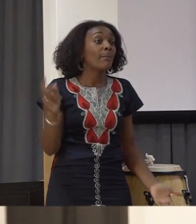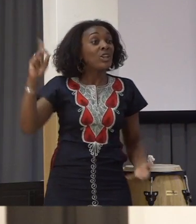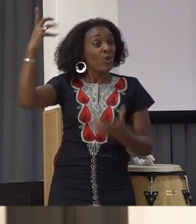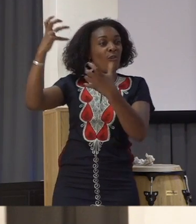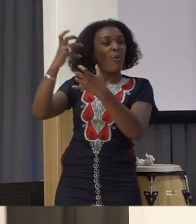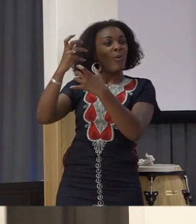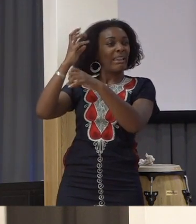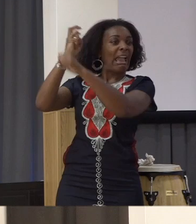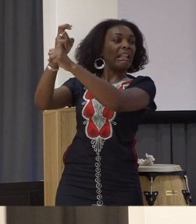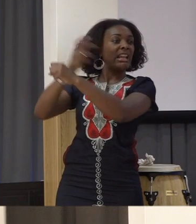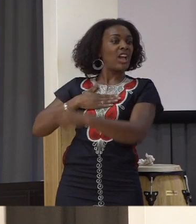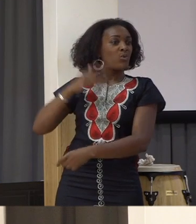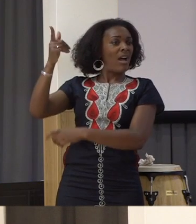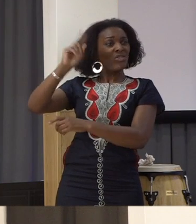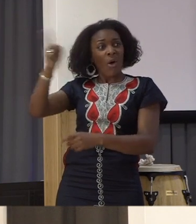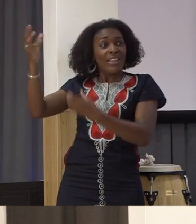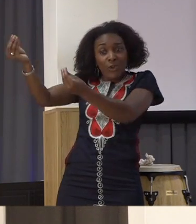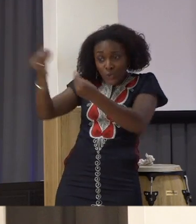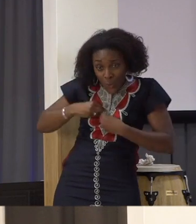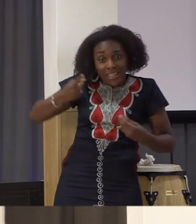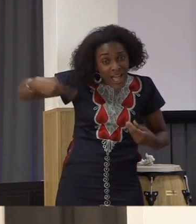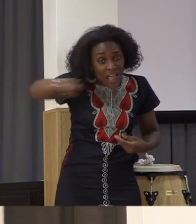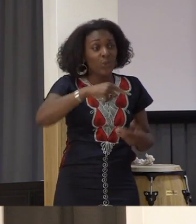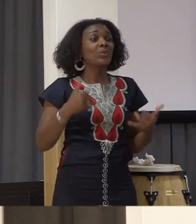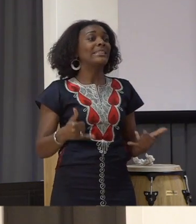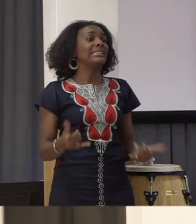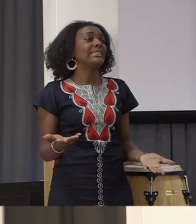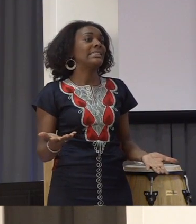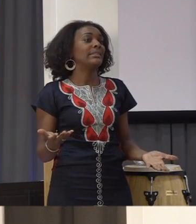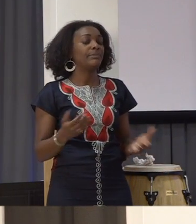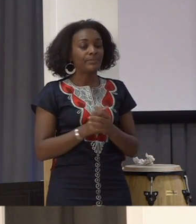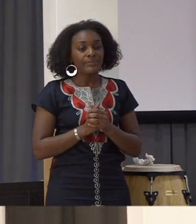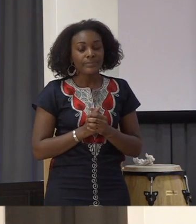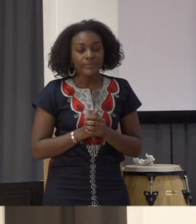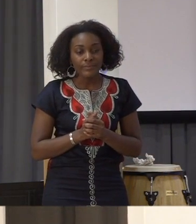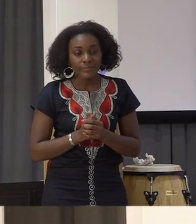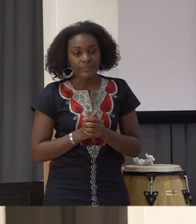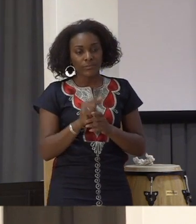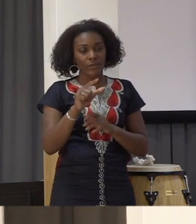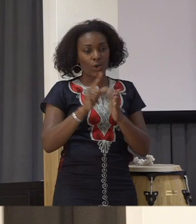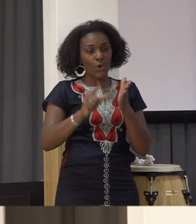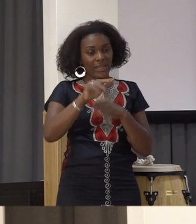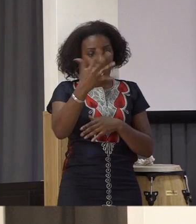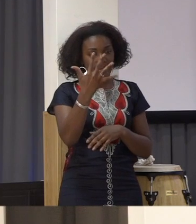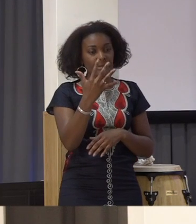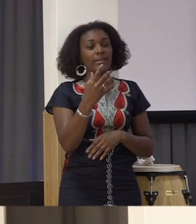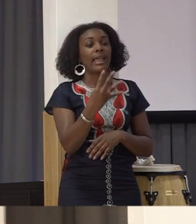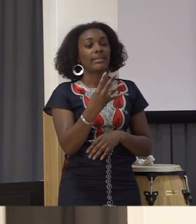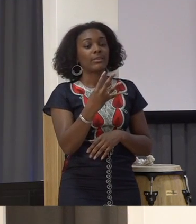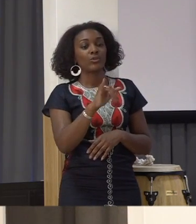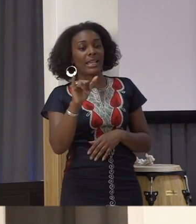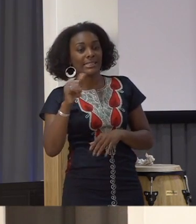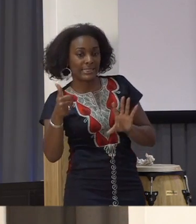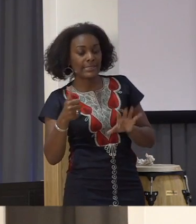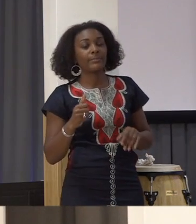la terre. Par rapport à ce verset de Luc 15, versets 4 à 6, cela me fait dire ceci, c'est que